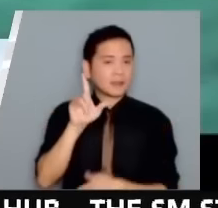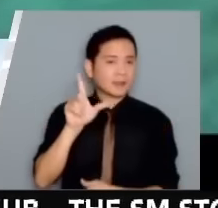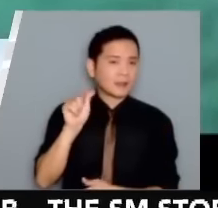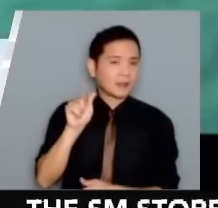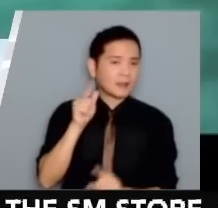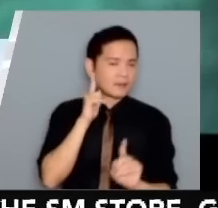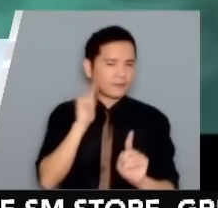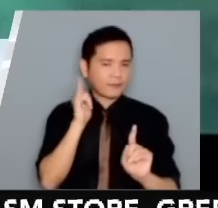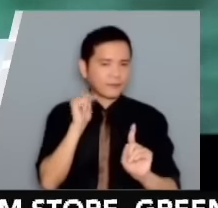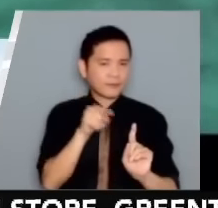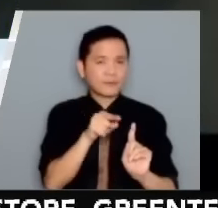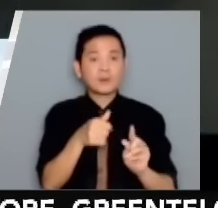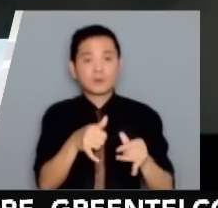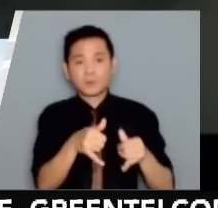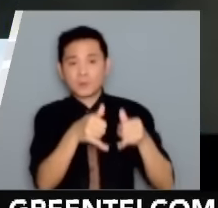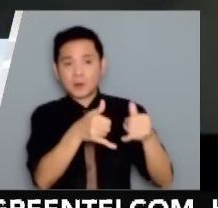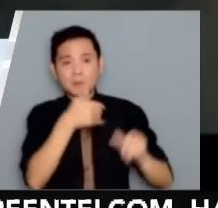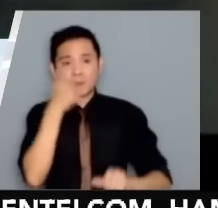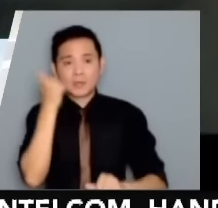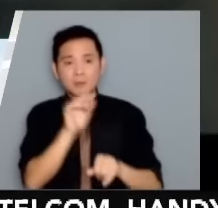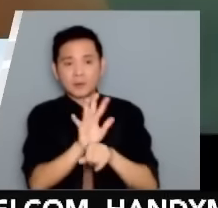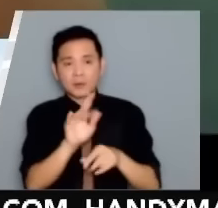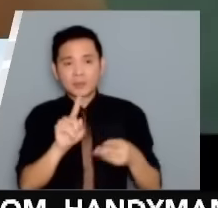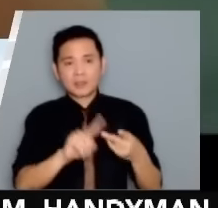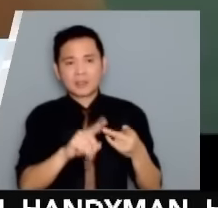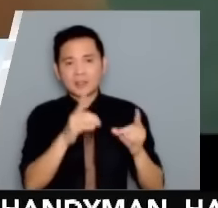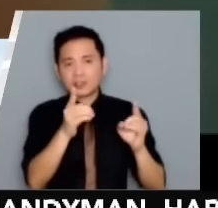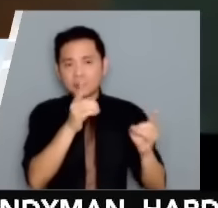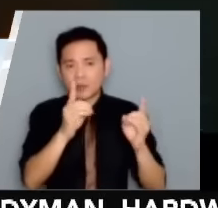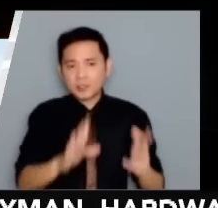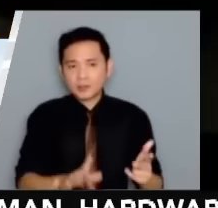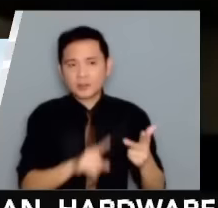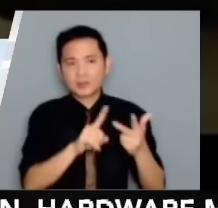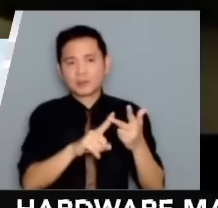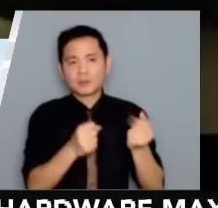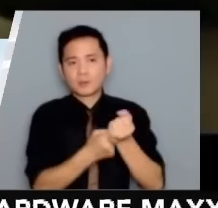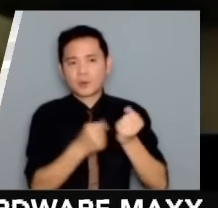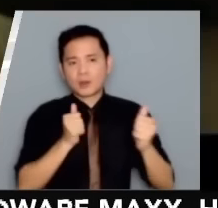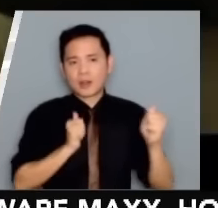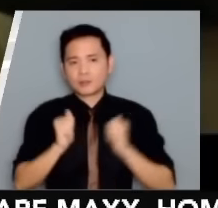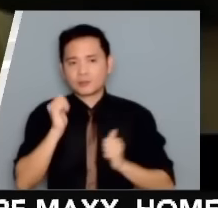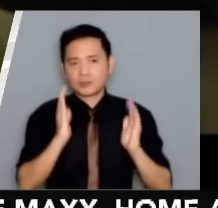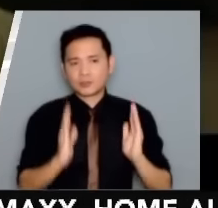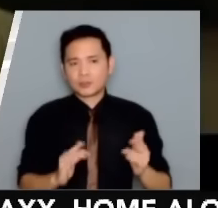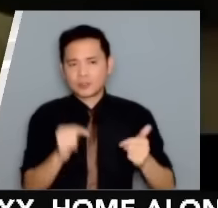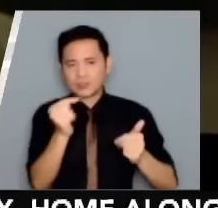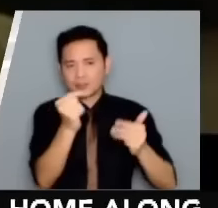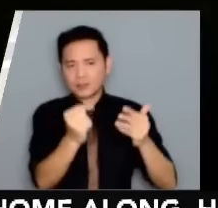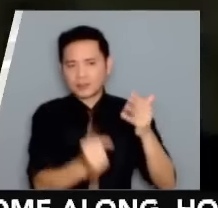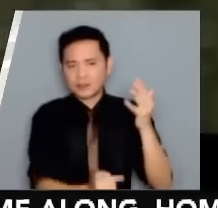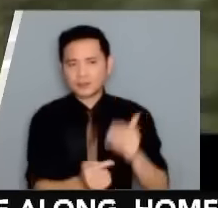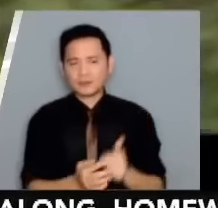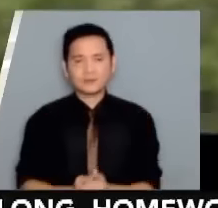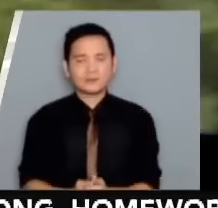picture best Director na si Zig dulay at best supporting actress naman si Alessandro de Rossi